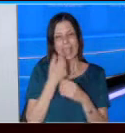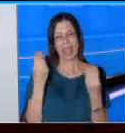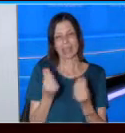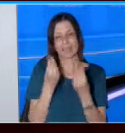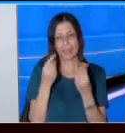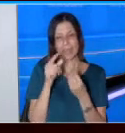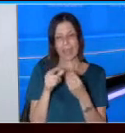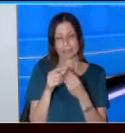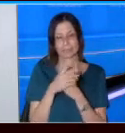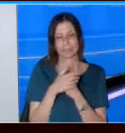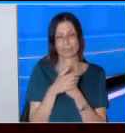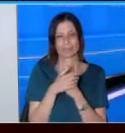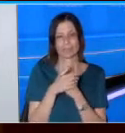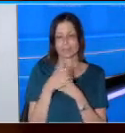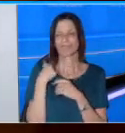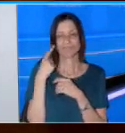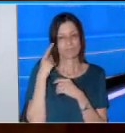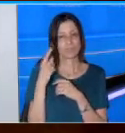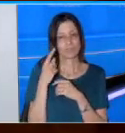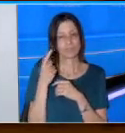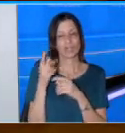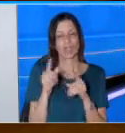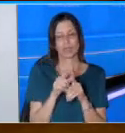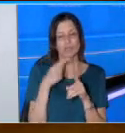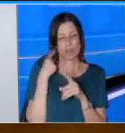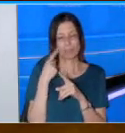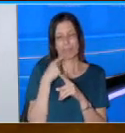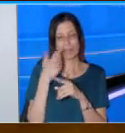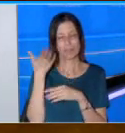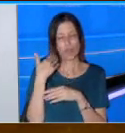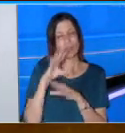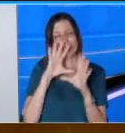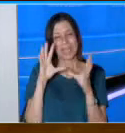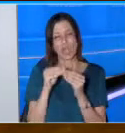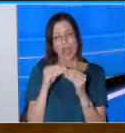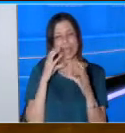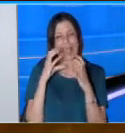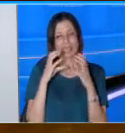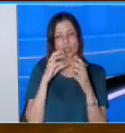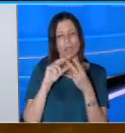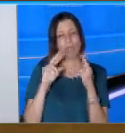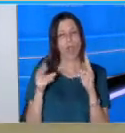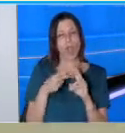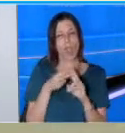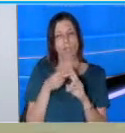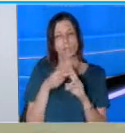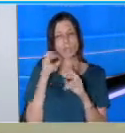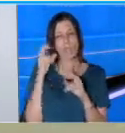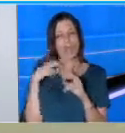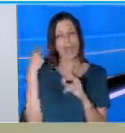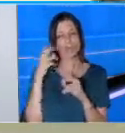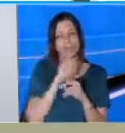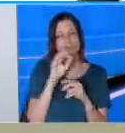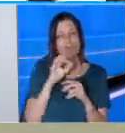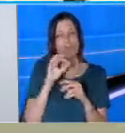האלה. תראה, אנחנו שומעים את זה לכל, כמו שאמרת, מכל כלי התקשורת בעולם הערבי, את העניין הזה של